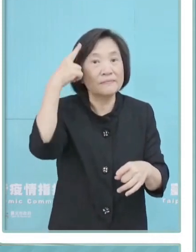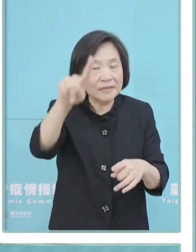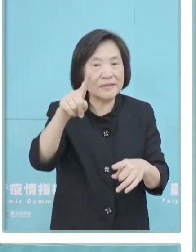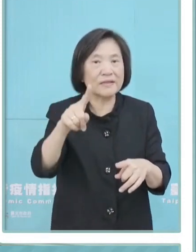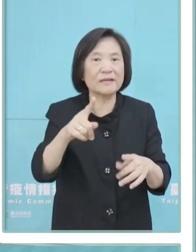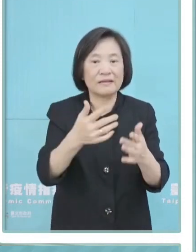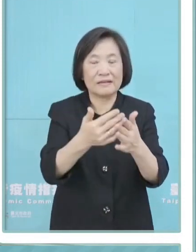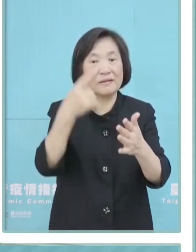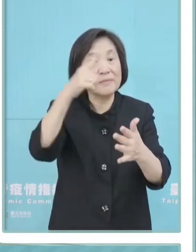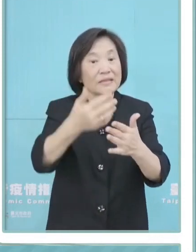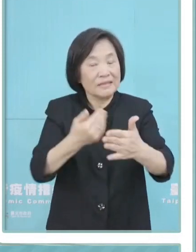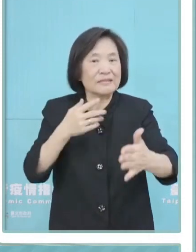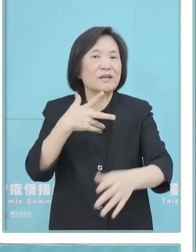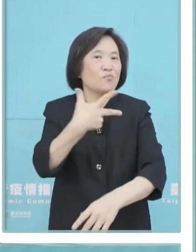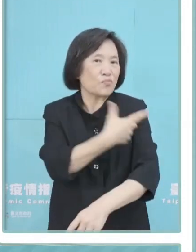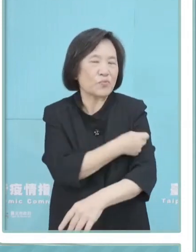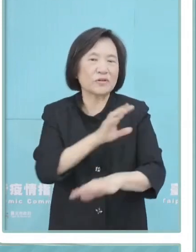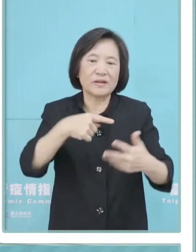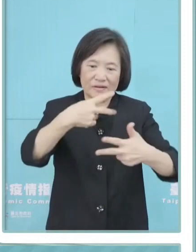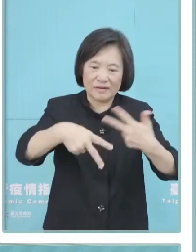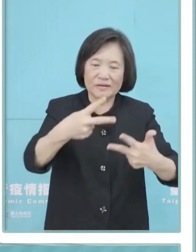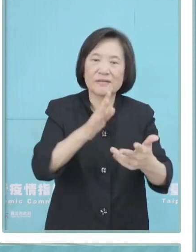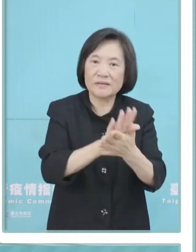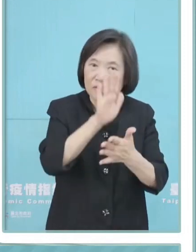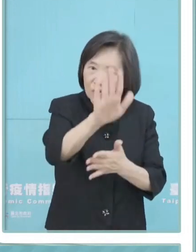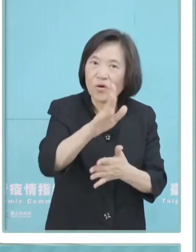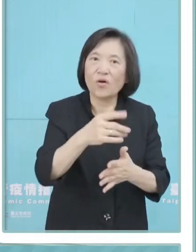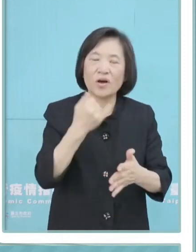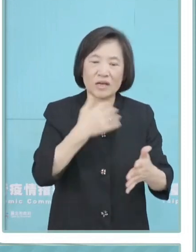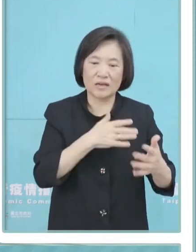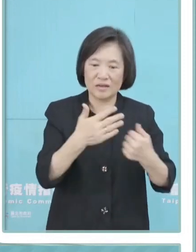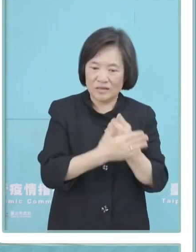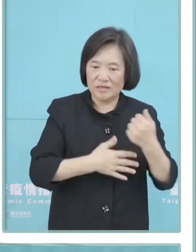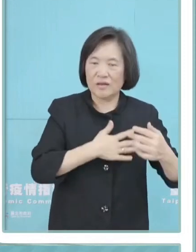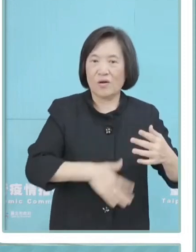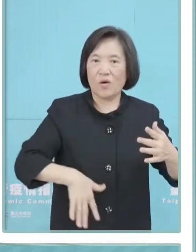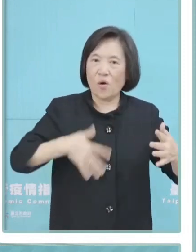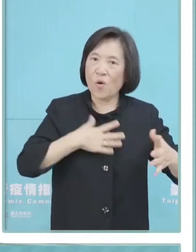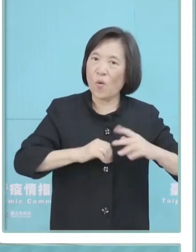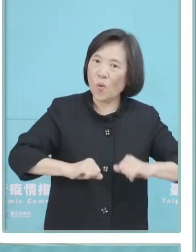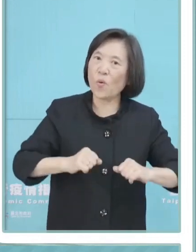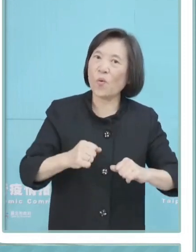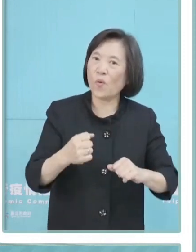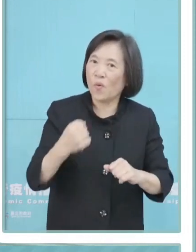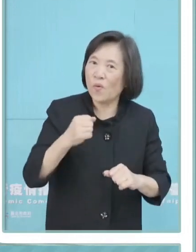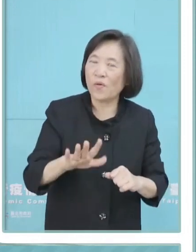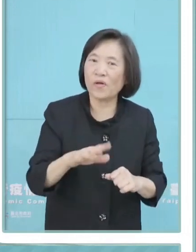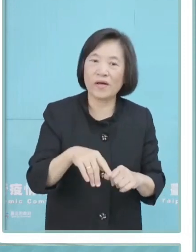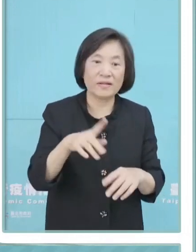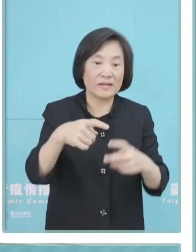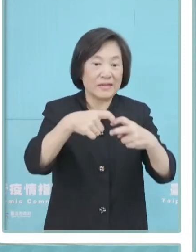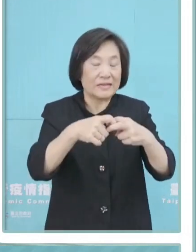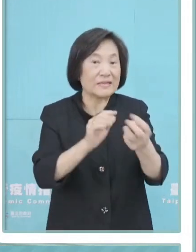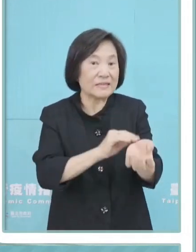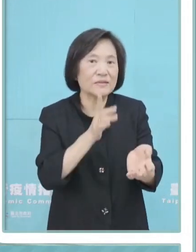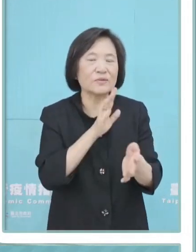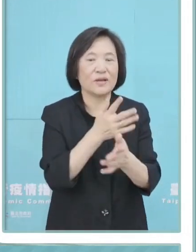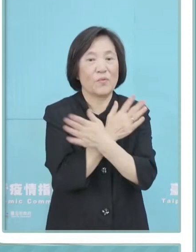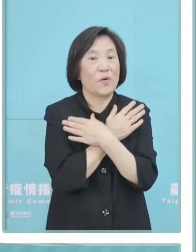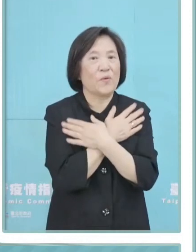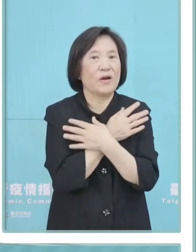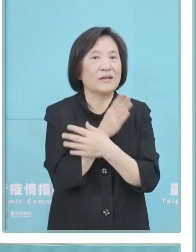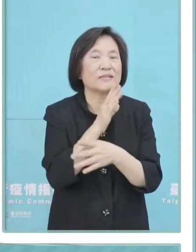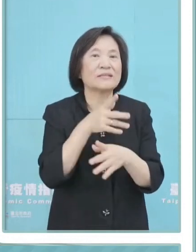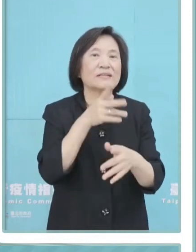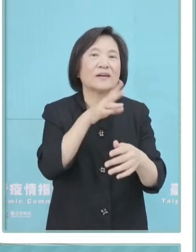落，所以最快也要2周之后才会去讨论这个议题。那这边讲的是托婴，就是